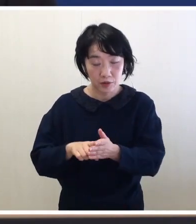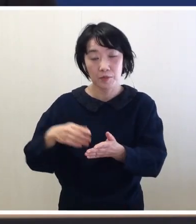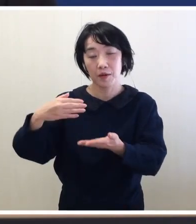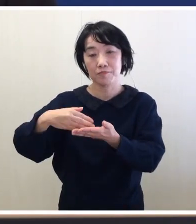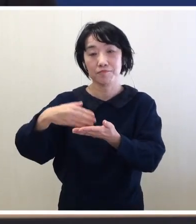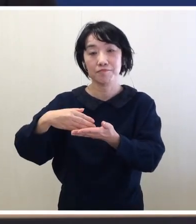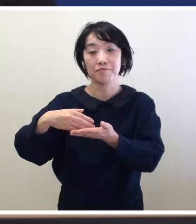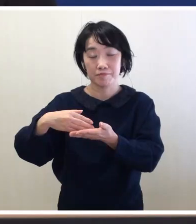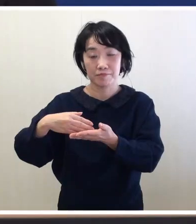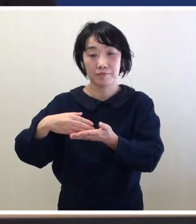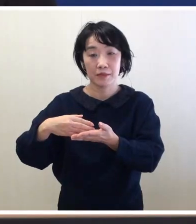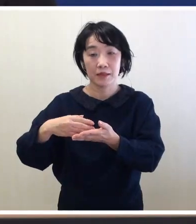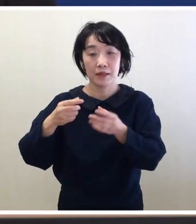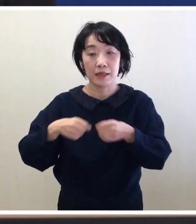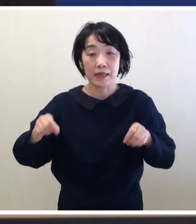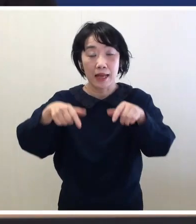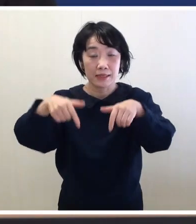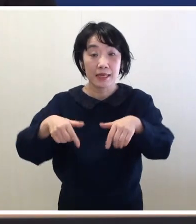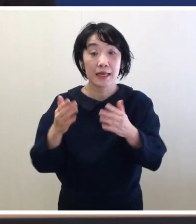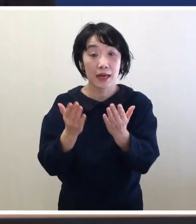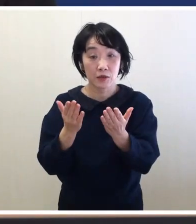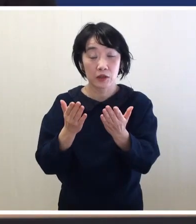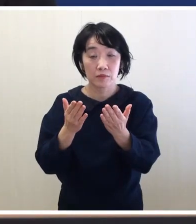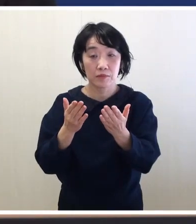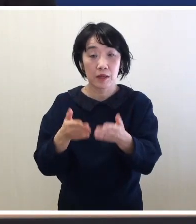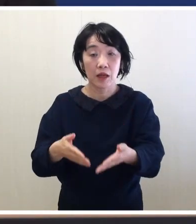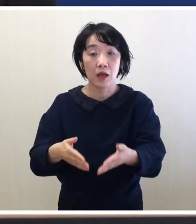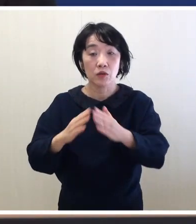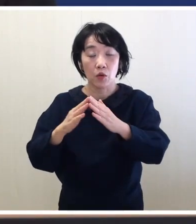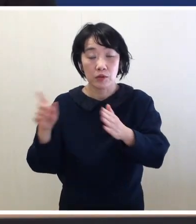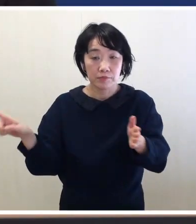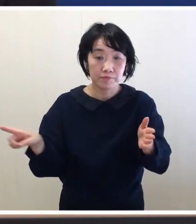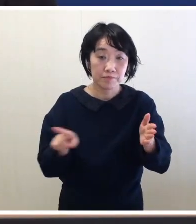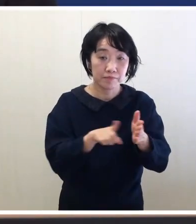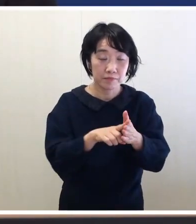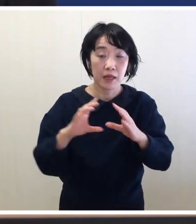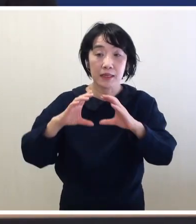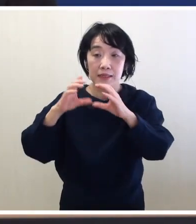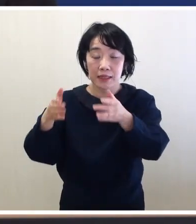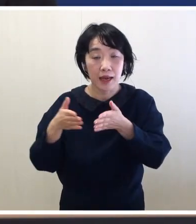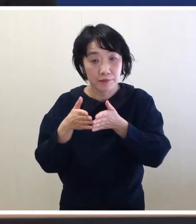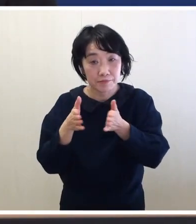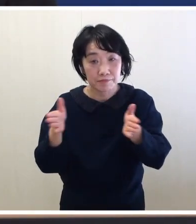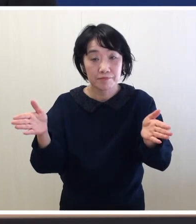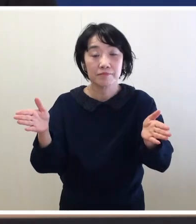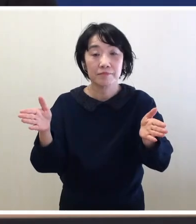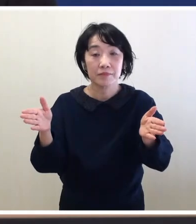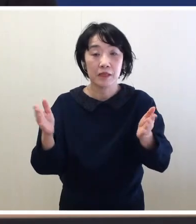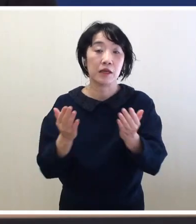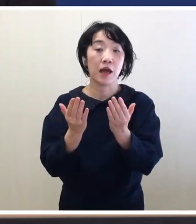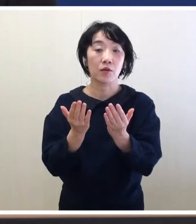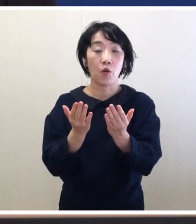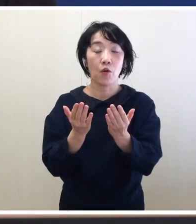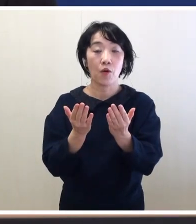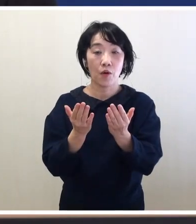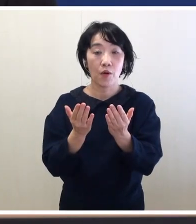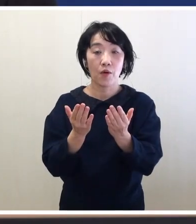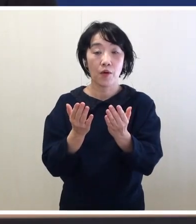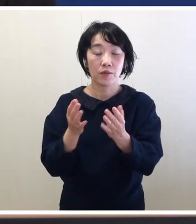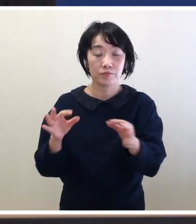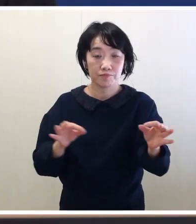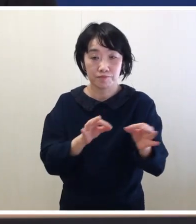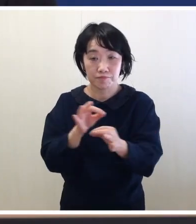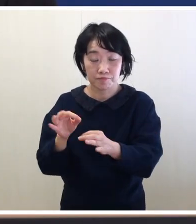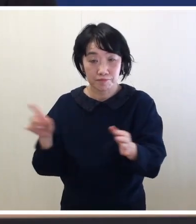今までも伺っております。関西学院は創立以来世界に門戸を開いた学